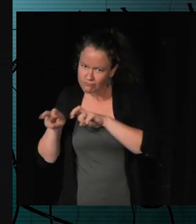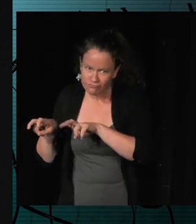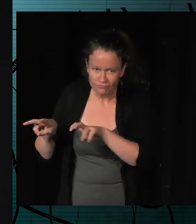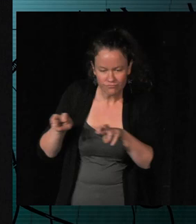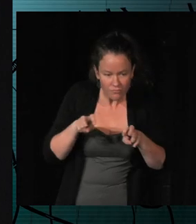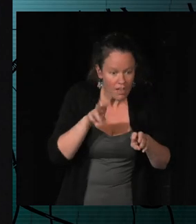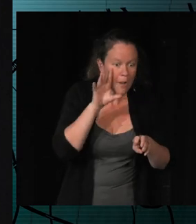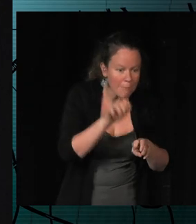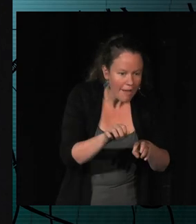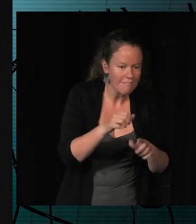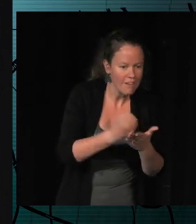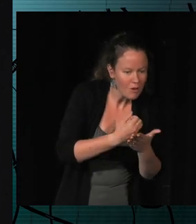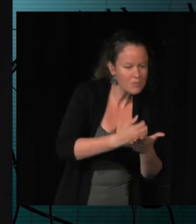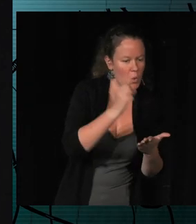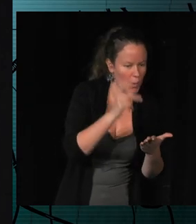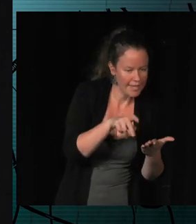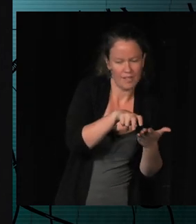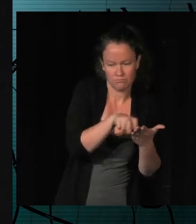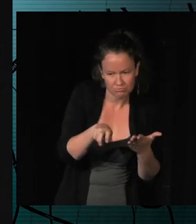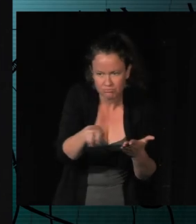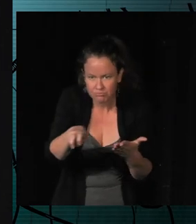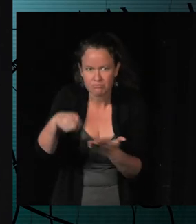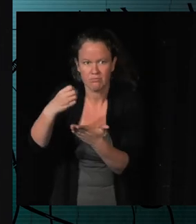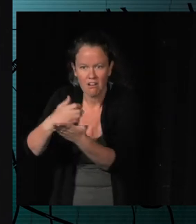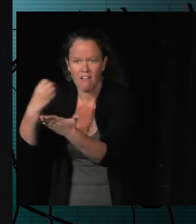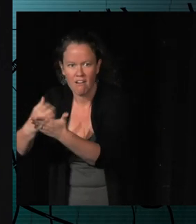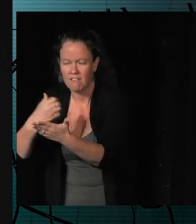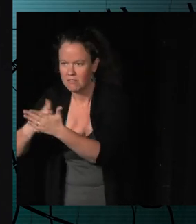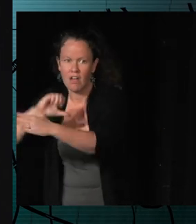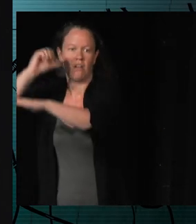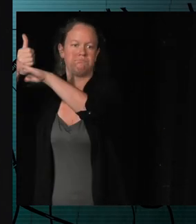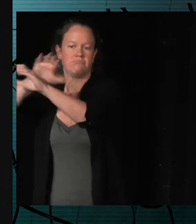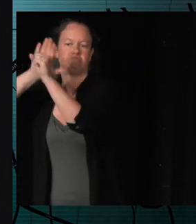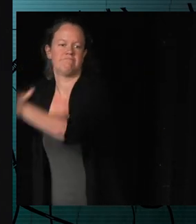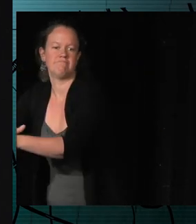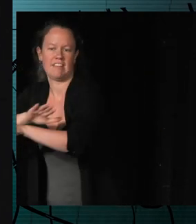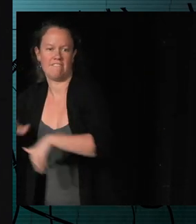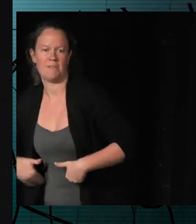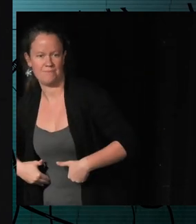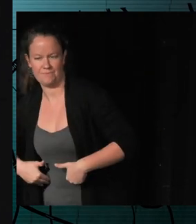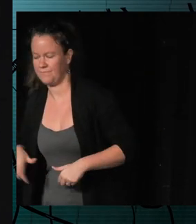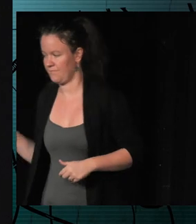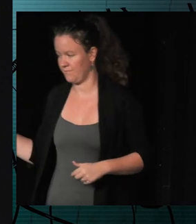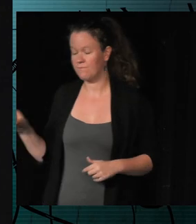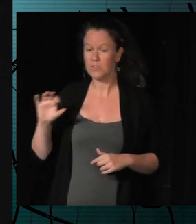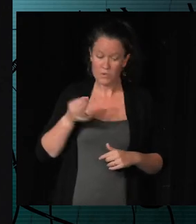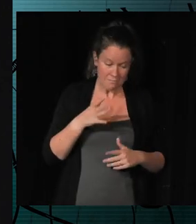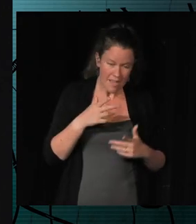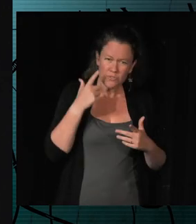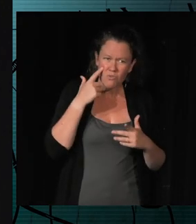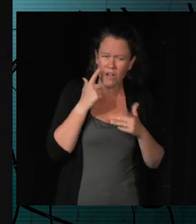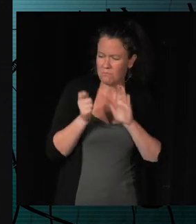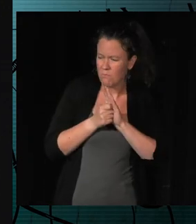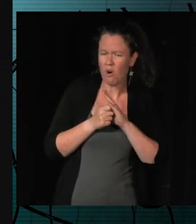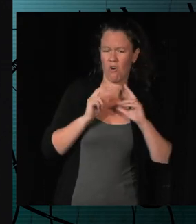ensite avec la scène de la bouche ou mais justement tu vois le moment où elle va dans la cage chcher fille pour moi un début d'un autre jeu ça